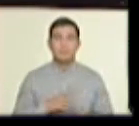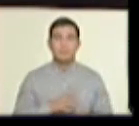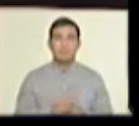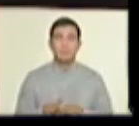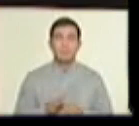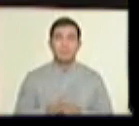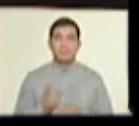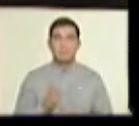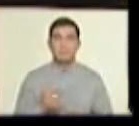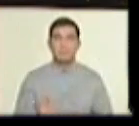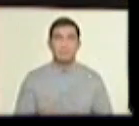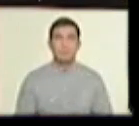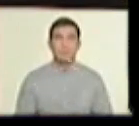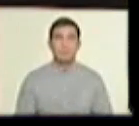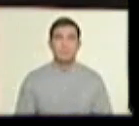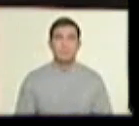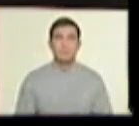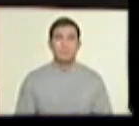bajarasiz.